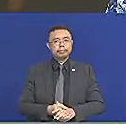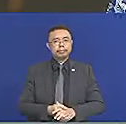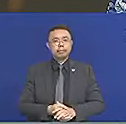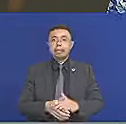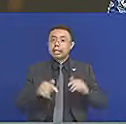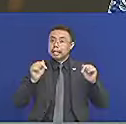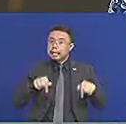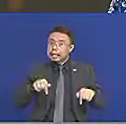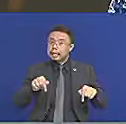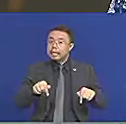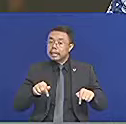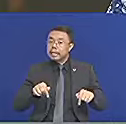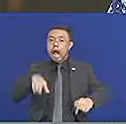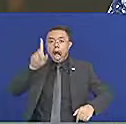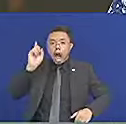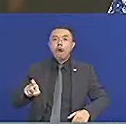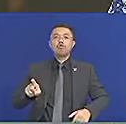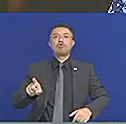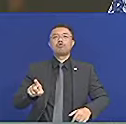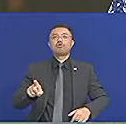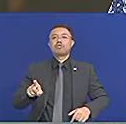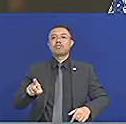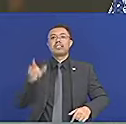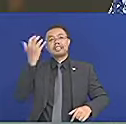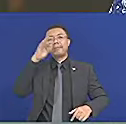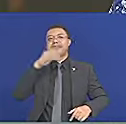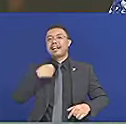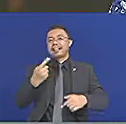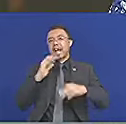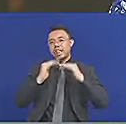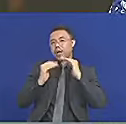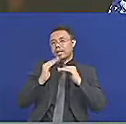Dan ini merupakan keharusan yang tidak bisa ditawar.